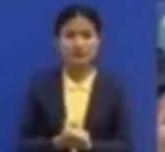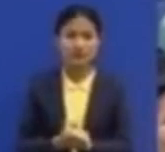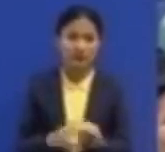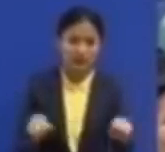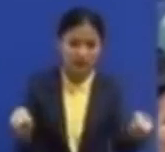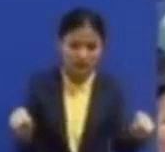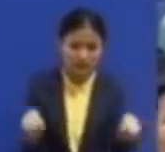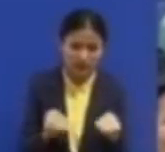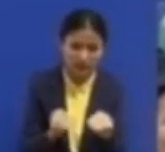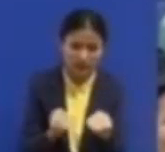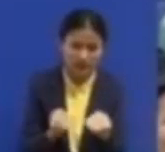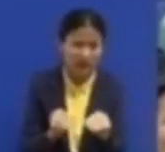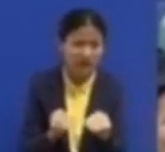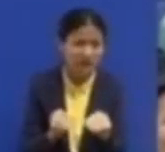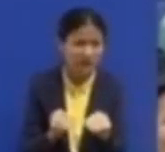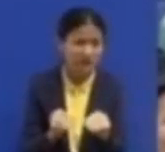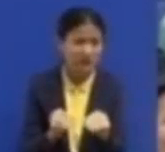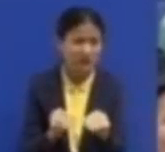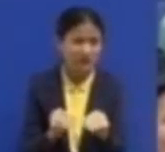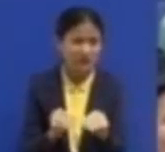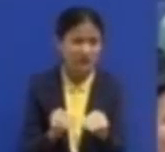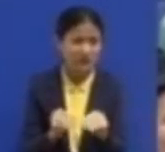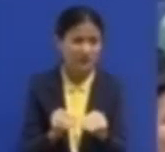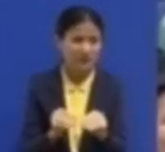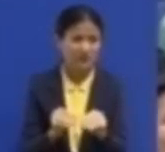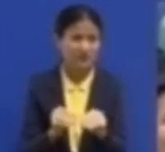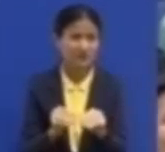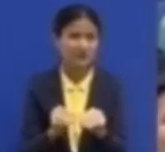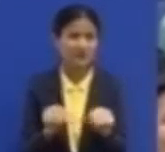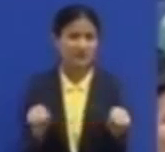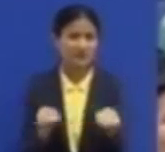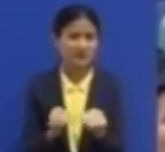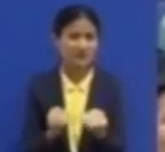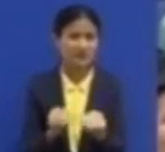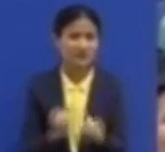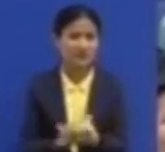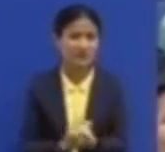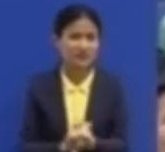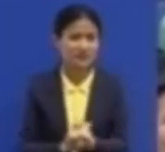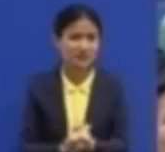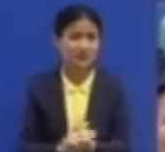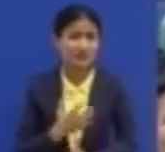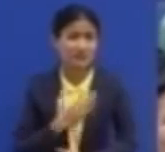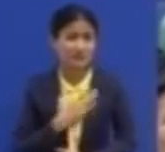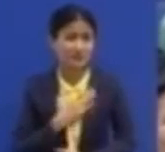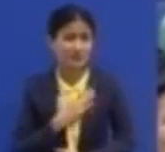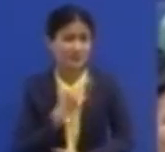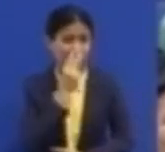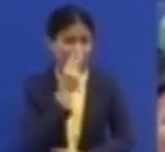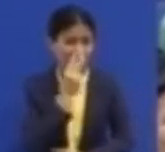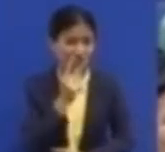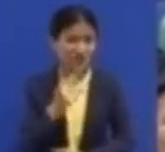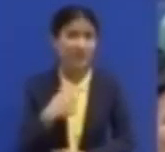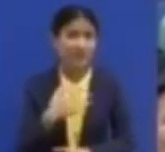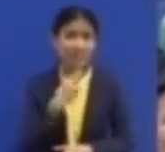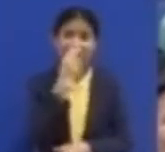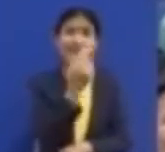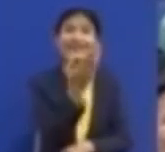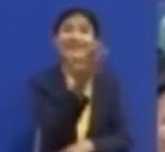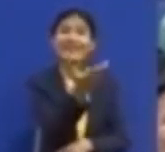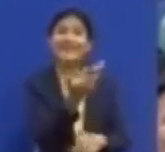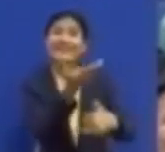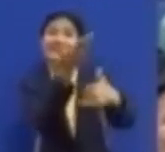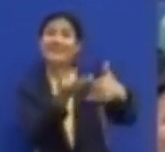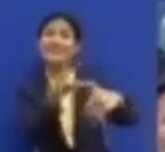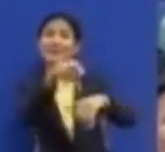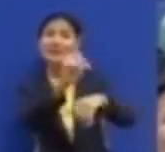รีรัมย์ผมเห็นคุณพ่อเดินขึ้นไปทำหน้าที่เป็นประธานชั่วคราวนี่ผมกับสสตีใหญ่และก็หลาย